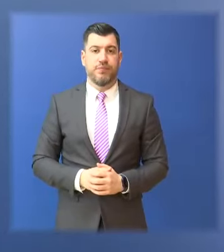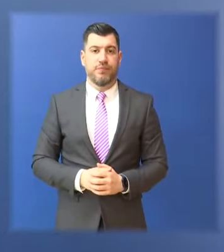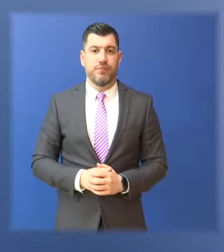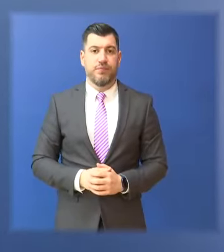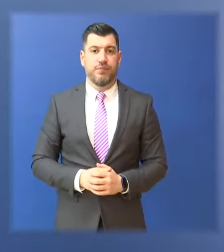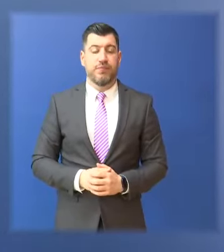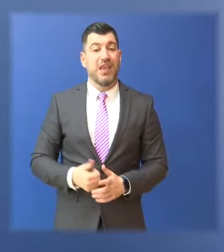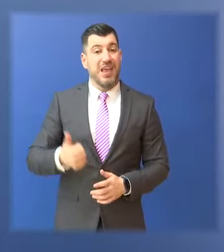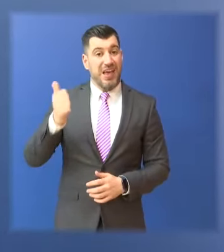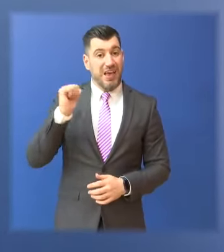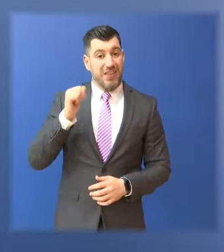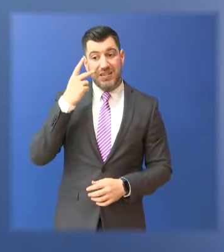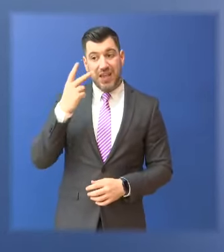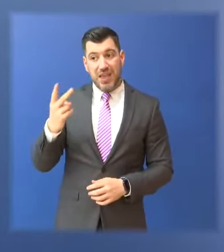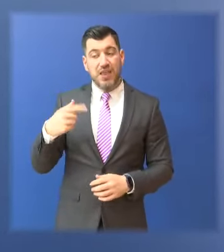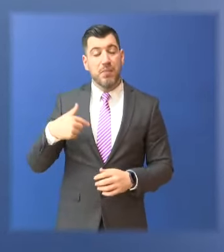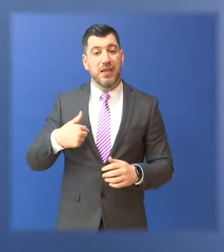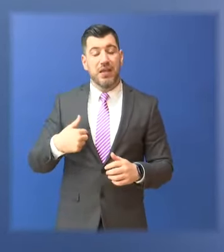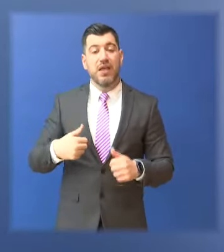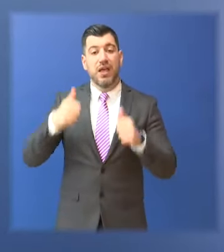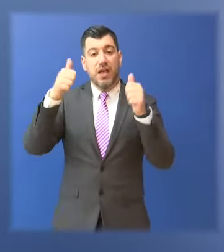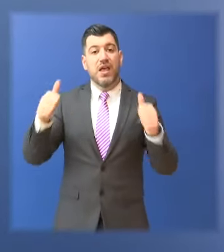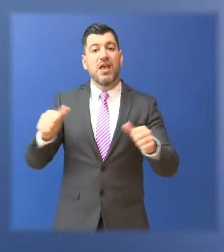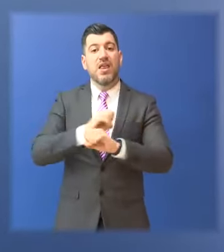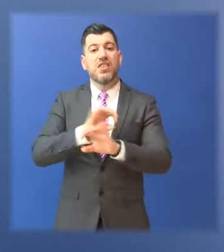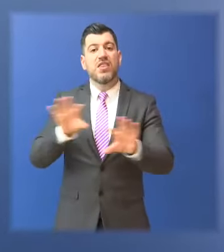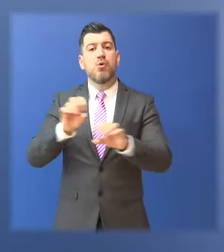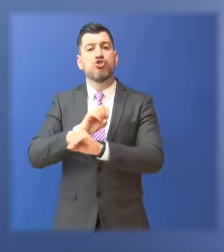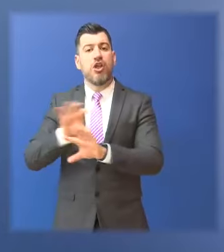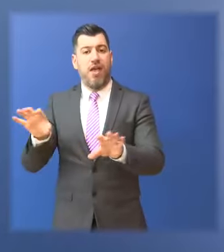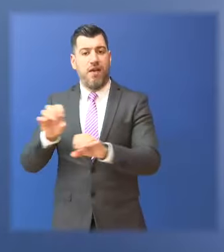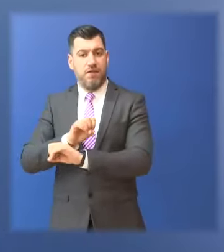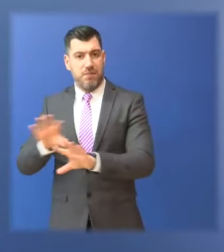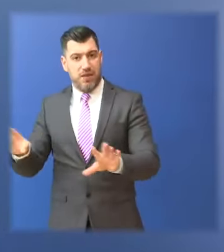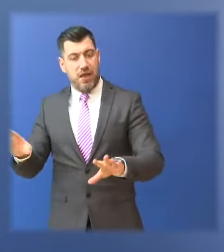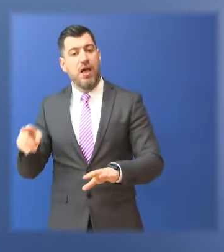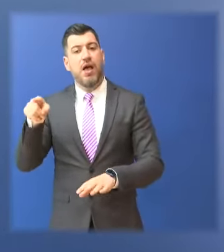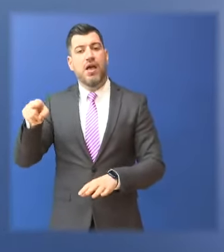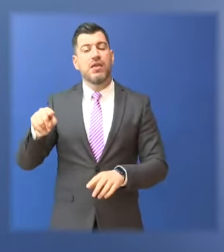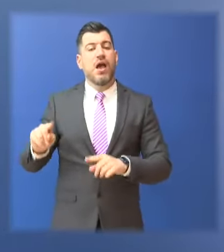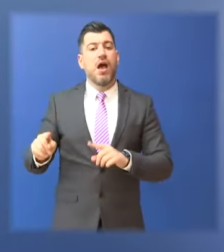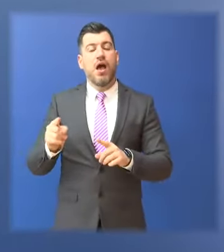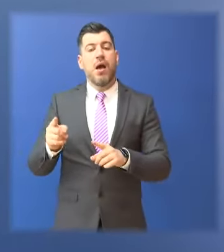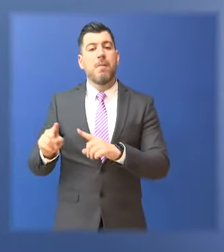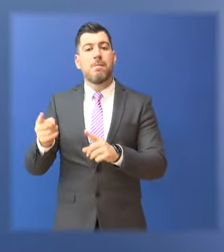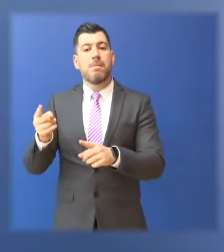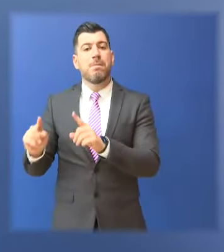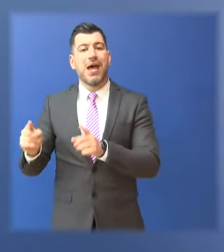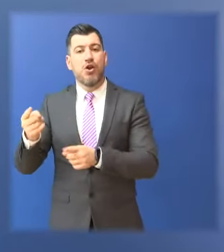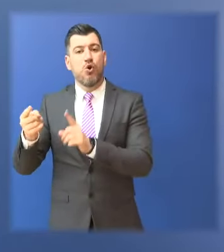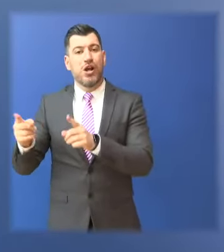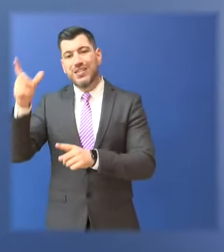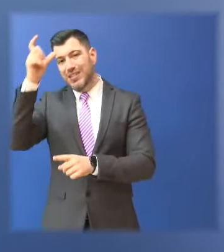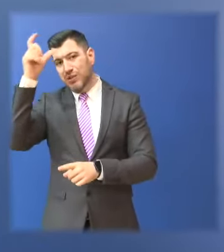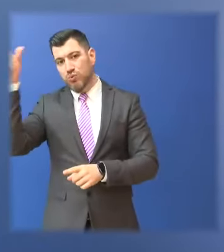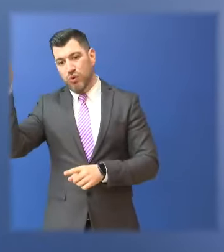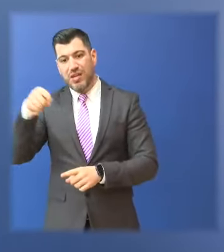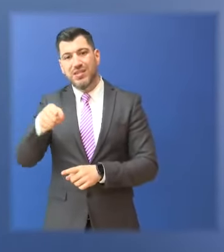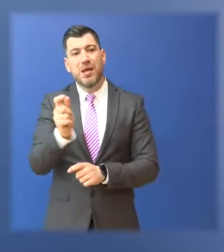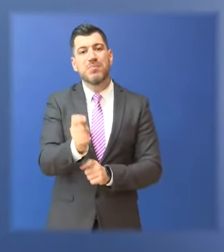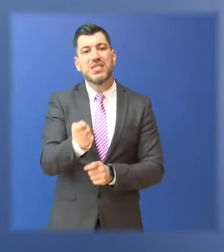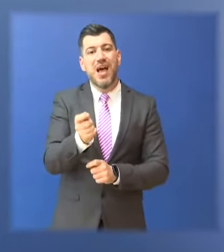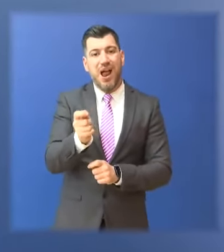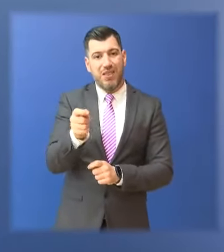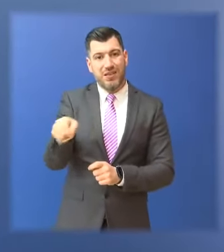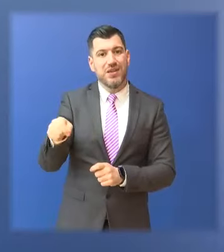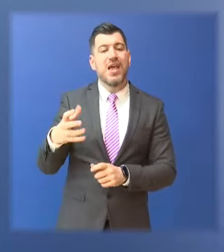για παρενοχλήσεις καλύμνιων ψαράδων πριν από λίγες ημέρες, κοντά στα Ίμια από την τουρκική ακτοφυλακή,